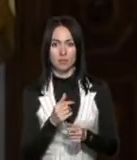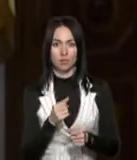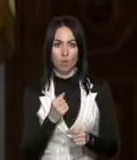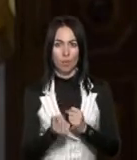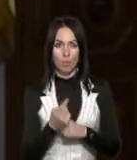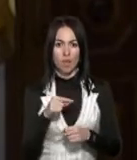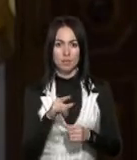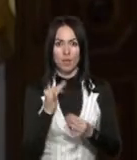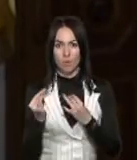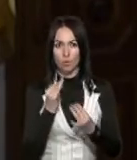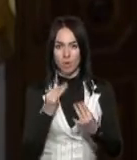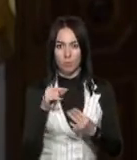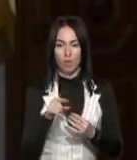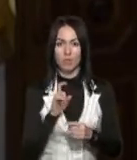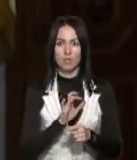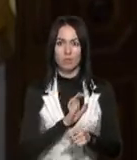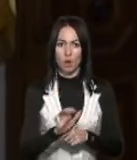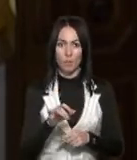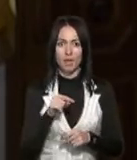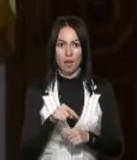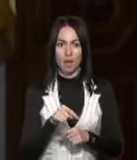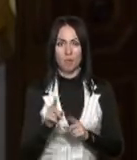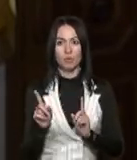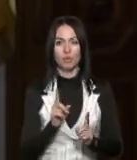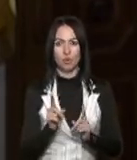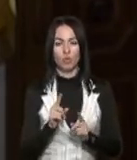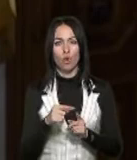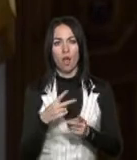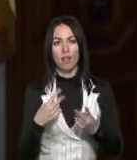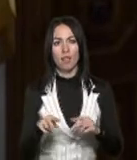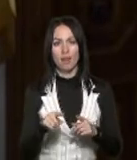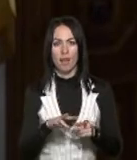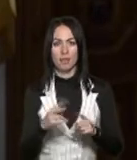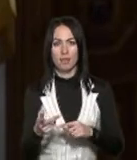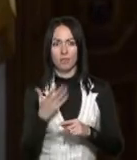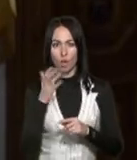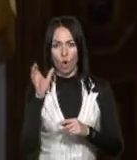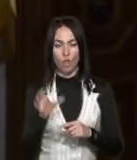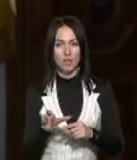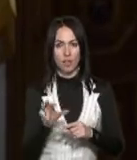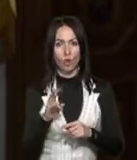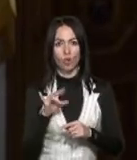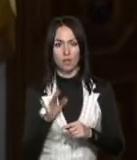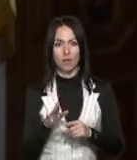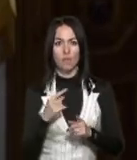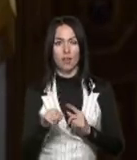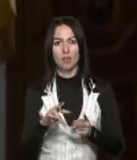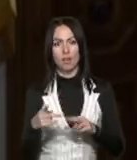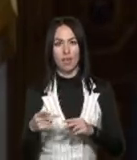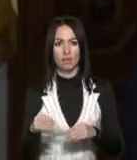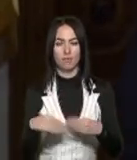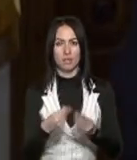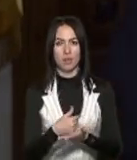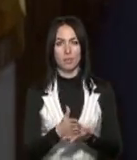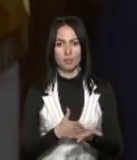і ведуться перемовини з виробниками там щодо альтернативних котлів, альтернативне теплозабезпечення.